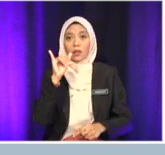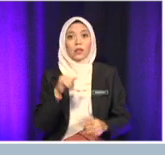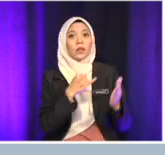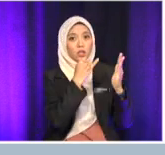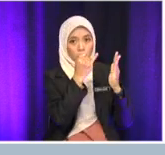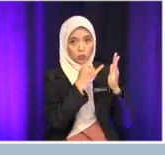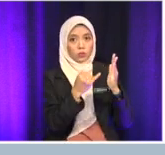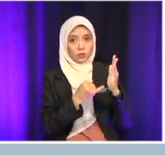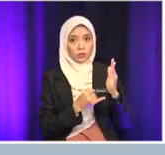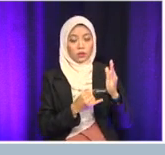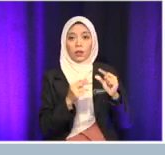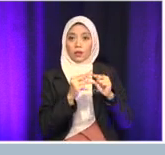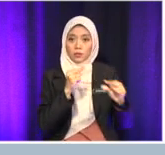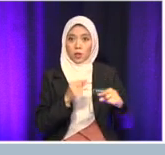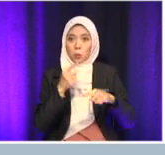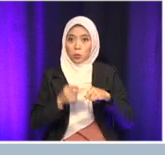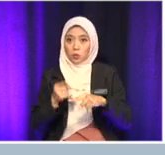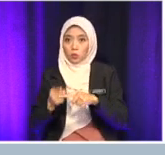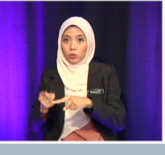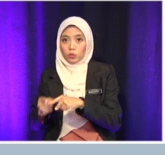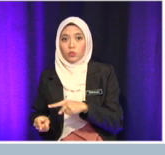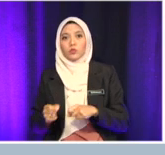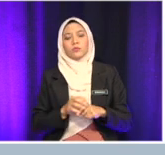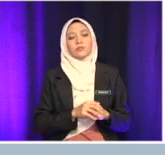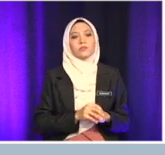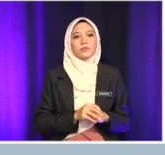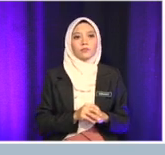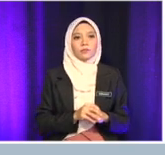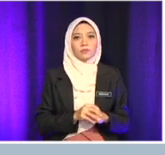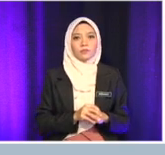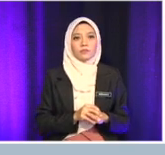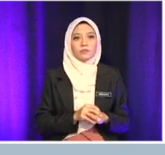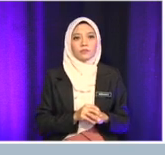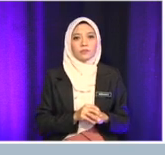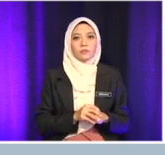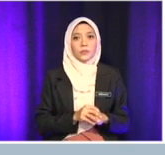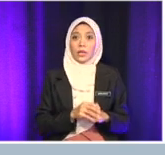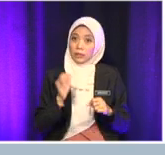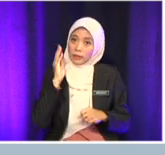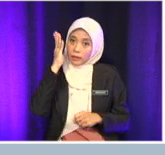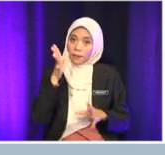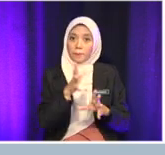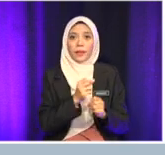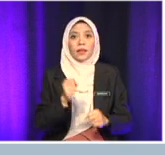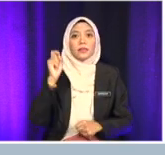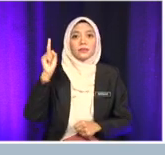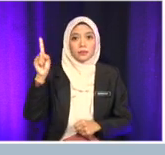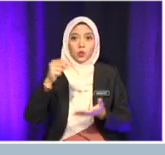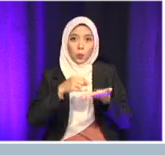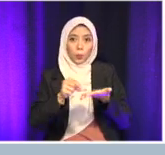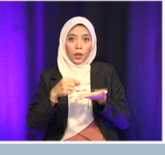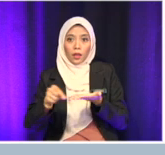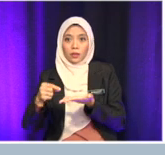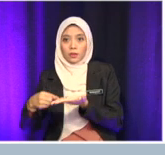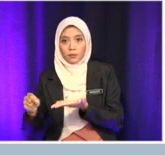putus-putus oke di sini garis yang betul memberikan kita satu markas Kemudian dari pada saat